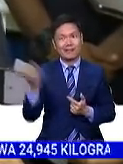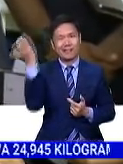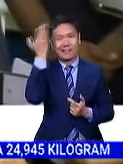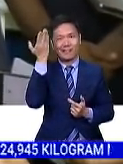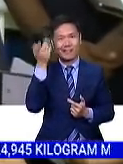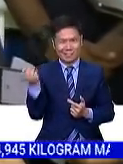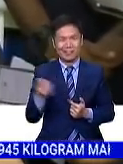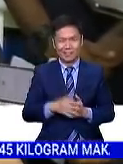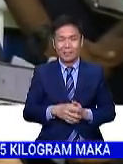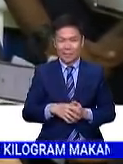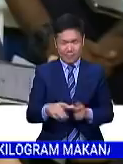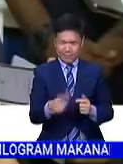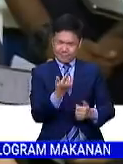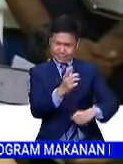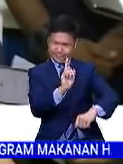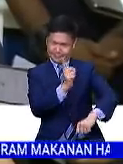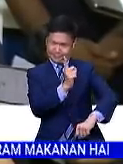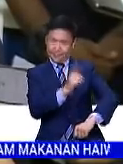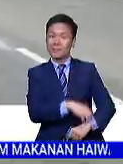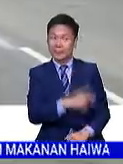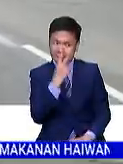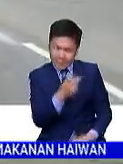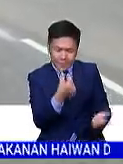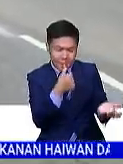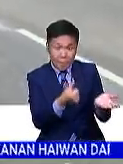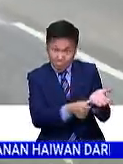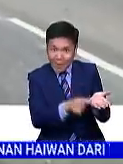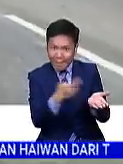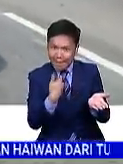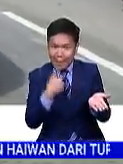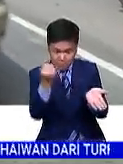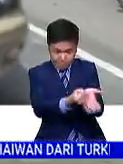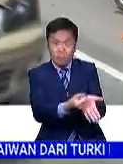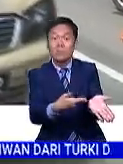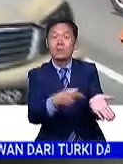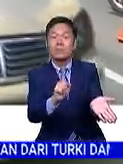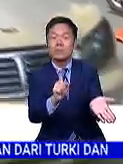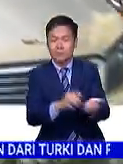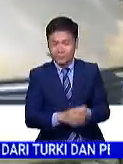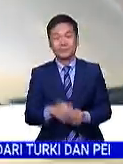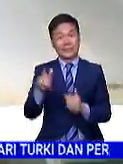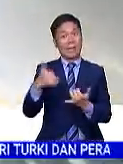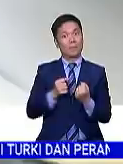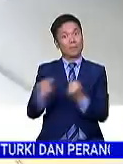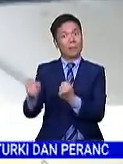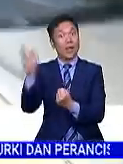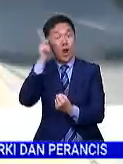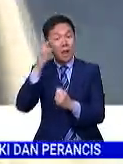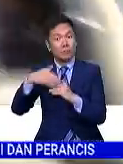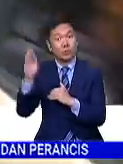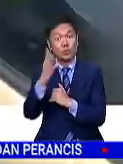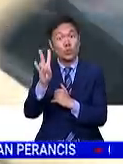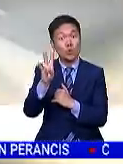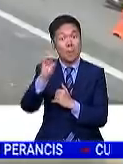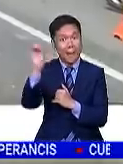biker buat tapi kita dapat angka kita dapat ditech jumlah pemasukan kendaraan ke Kelantan meningkat 700